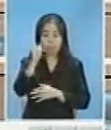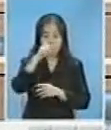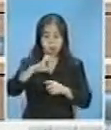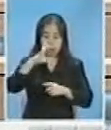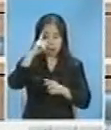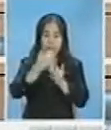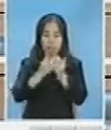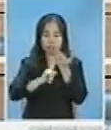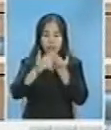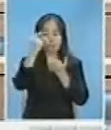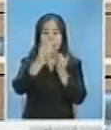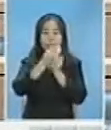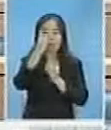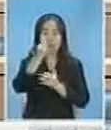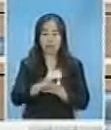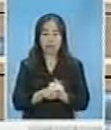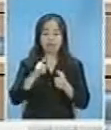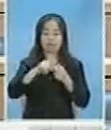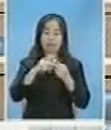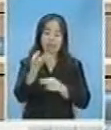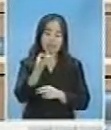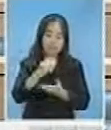ทข้าวสารครับแพง